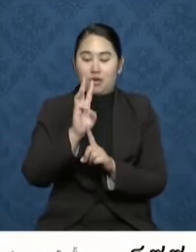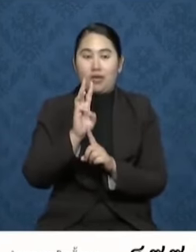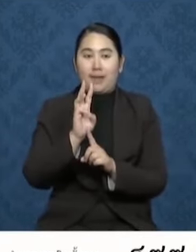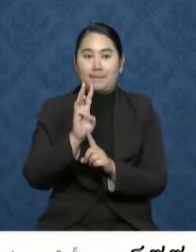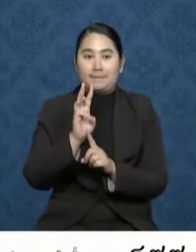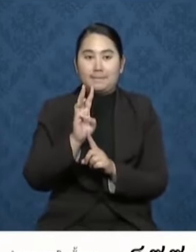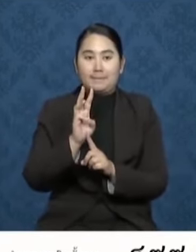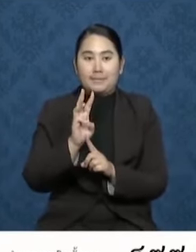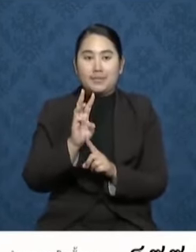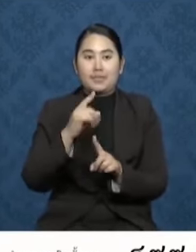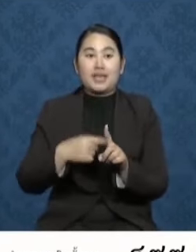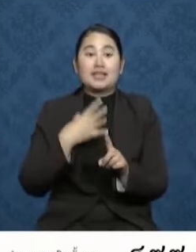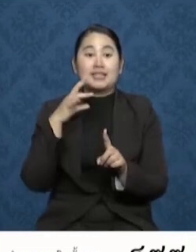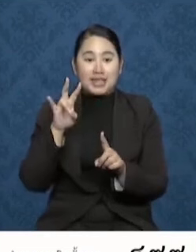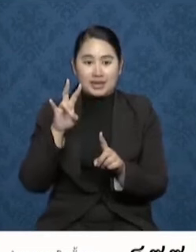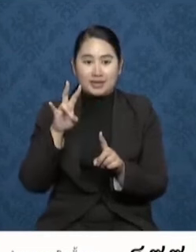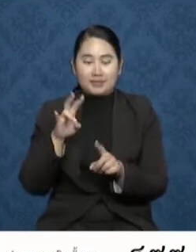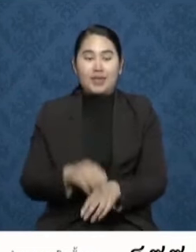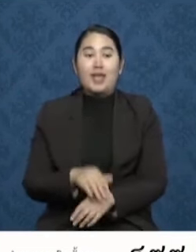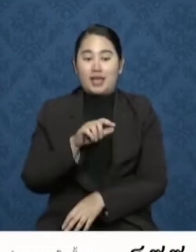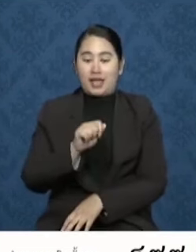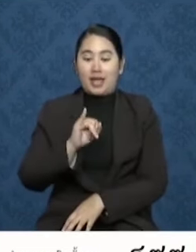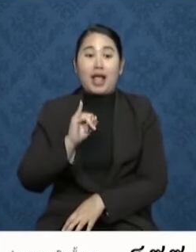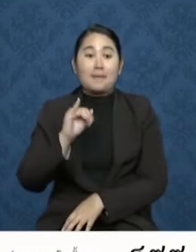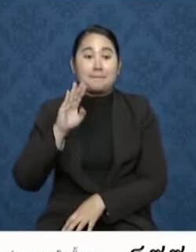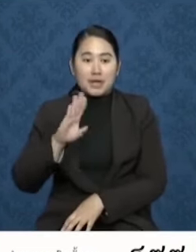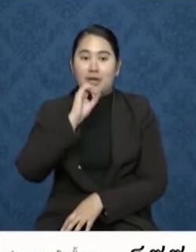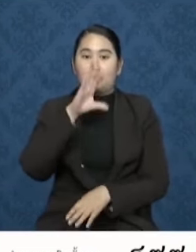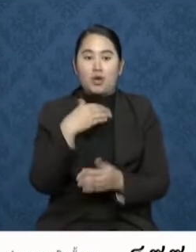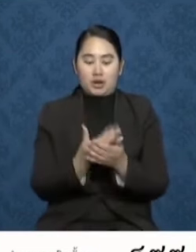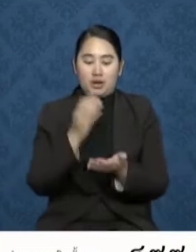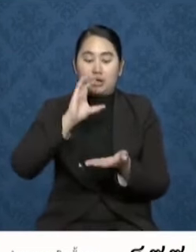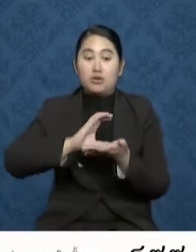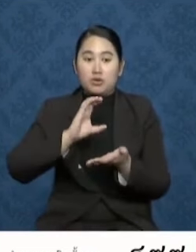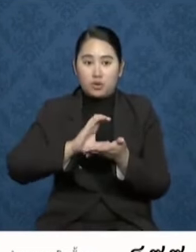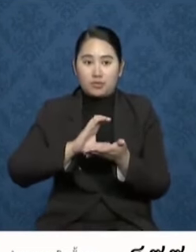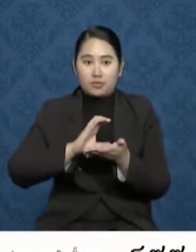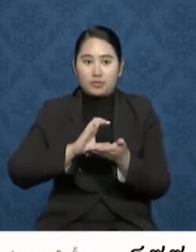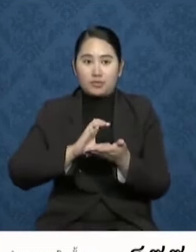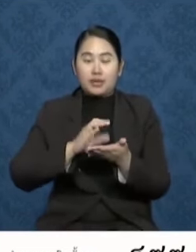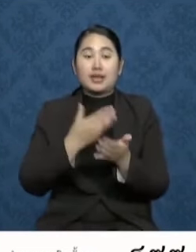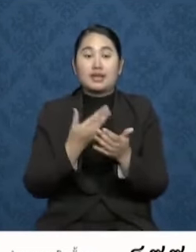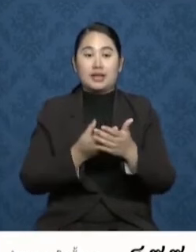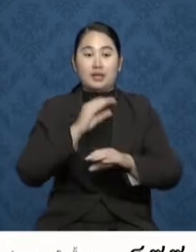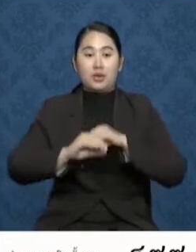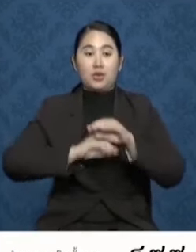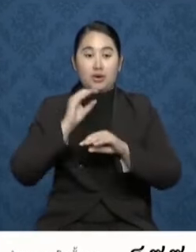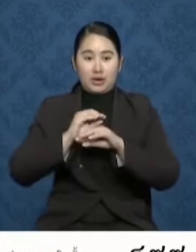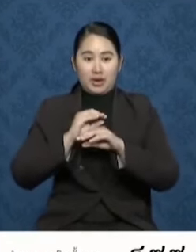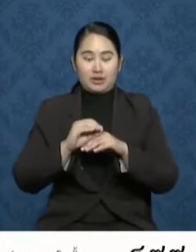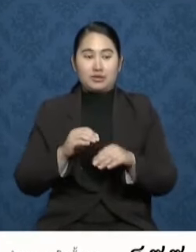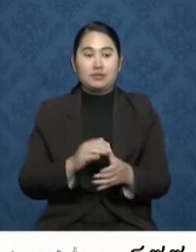6กรกฎาคม aiibเขาอนุมัติกรอบวงเงินของมูลค่าโครงการ